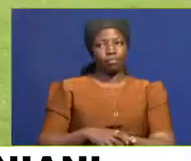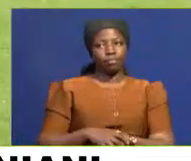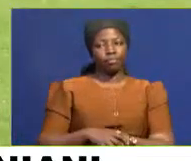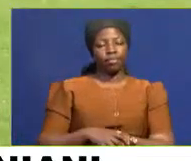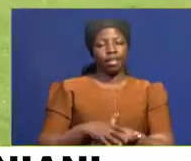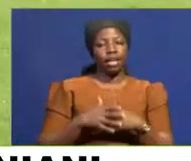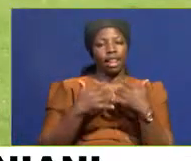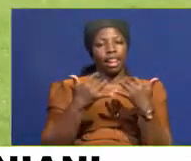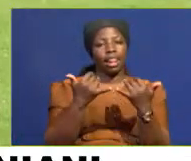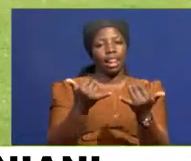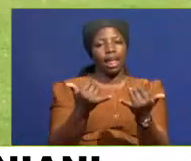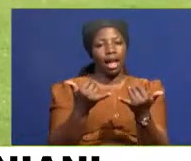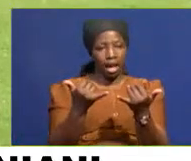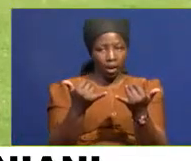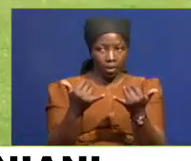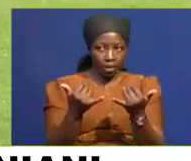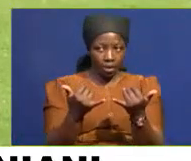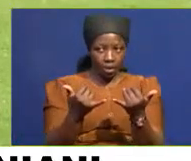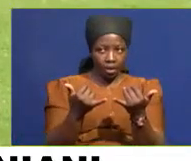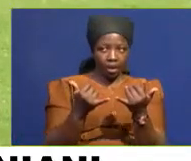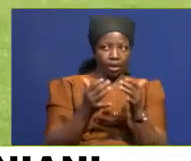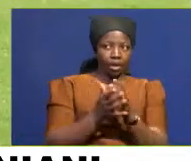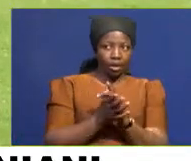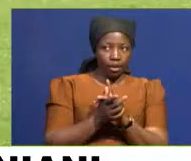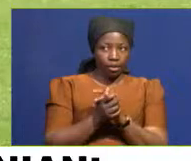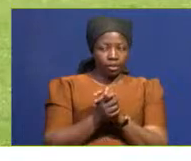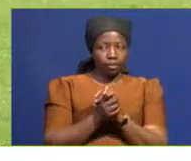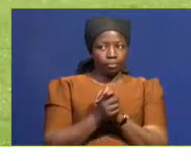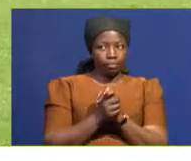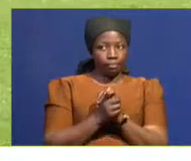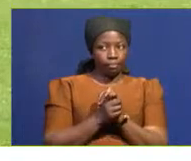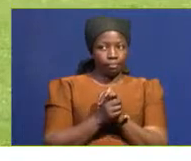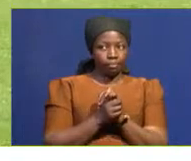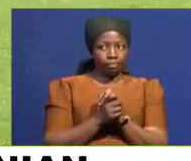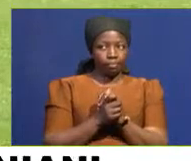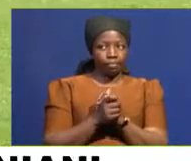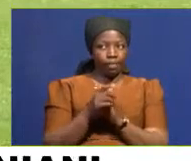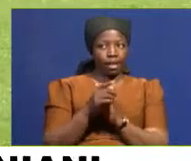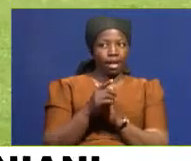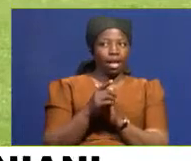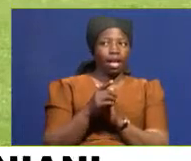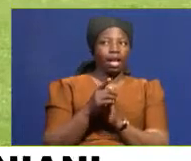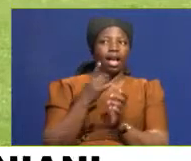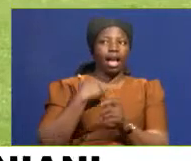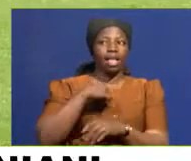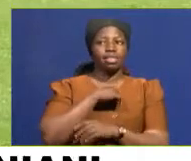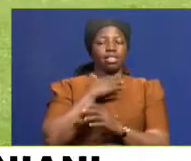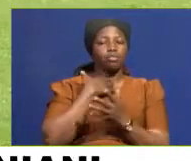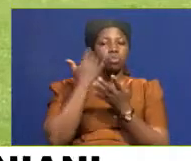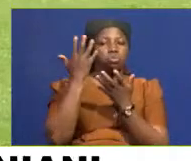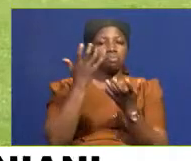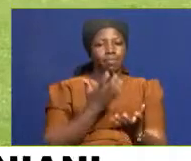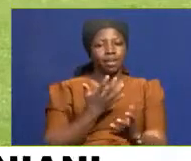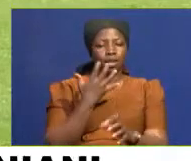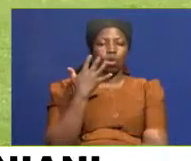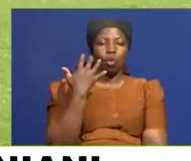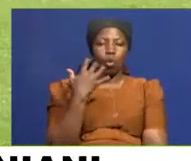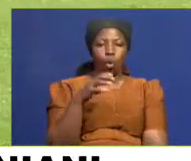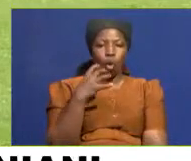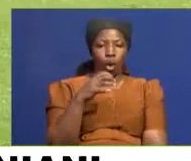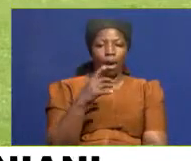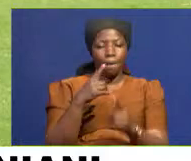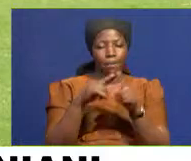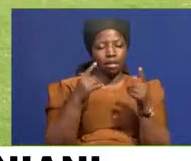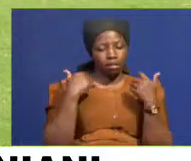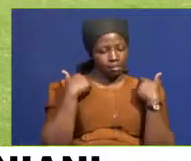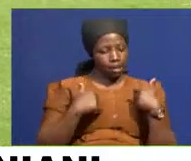saa hii 5000 imekuwa tough kwa sisi tulete hiyo gold, lakini kwenye mimi